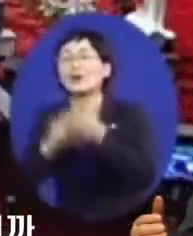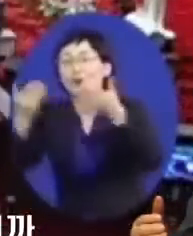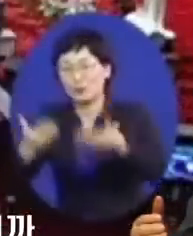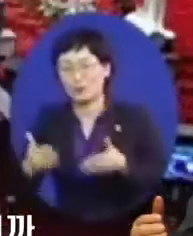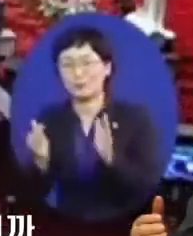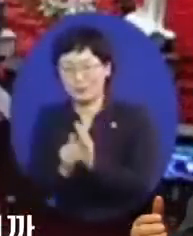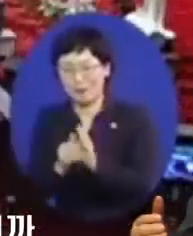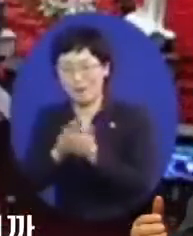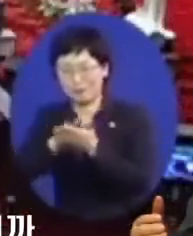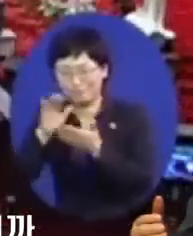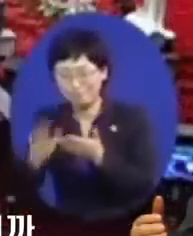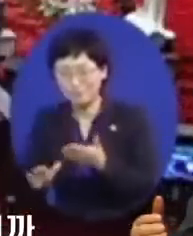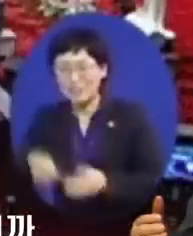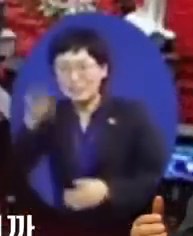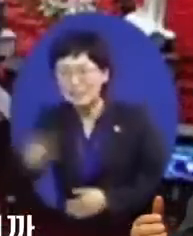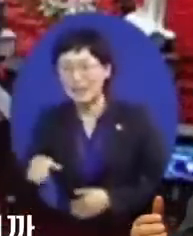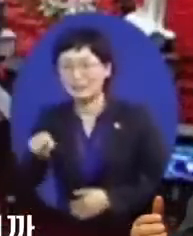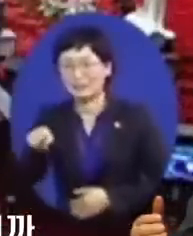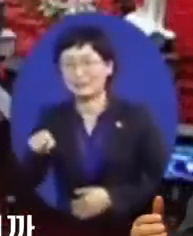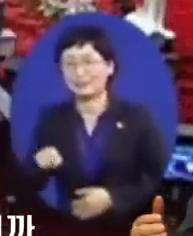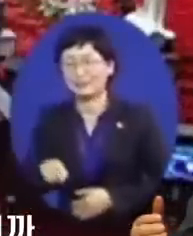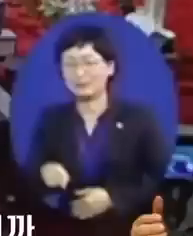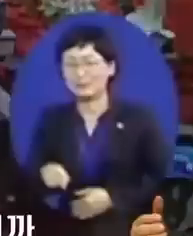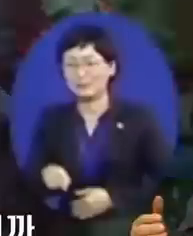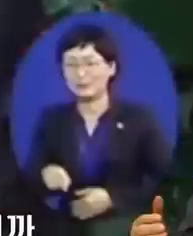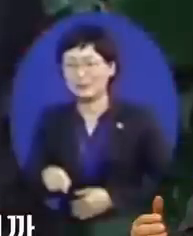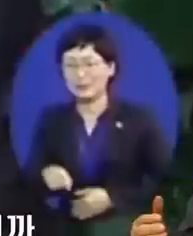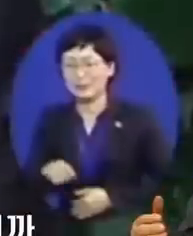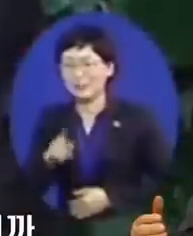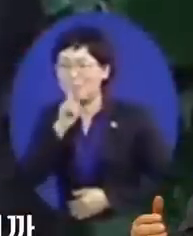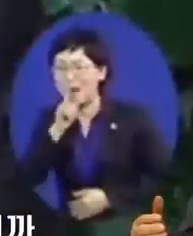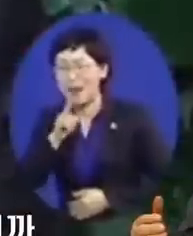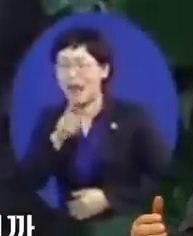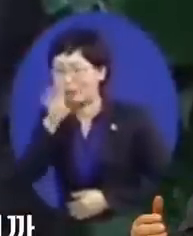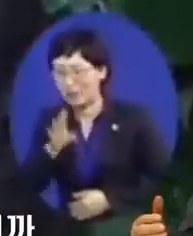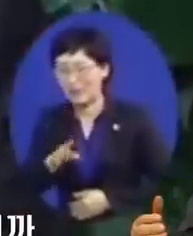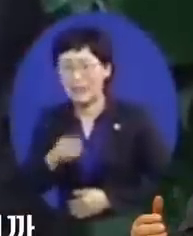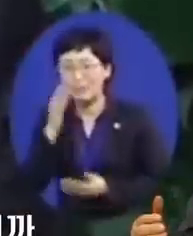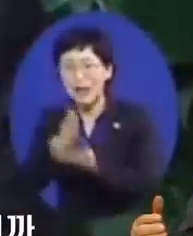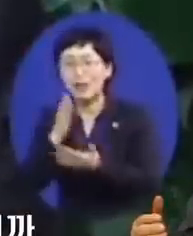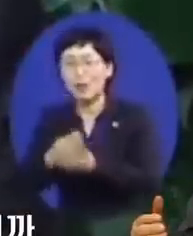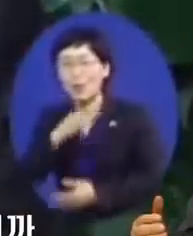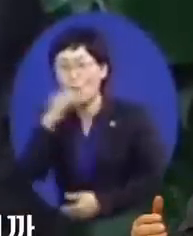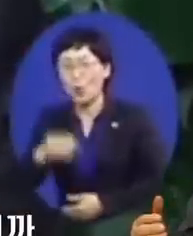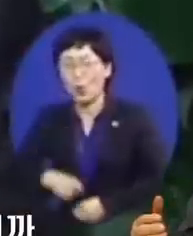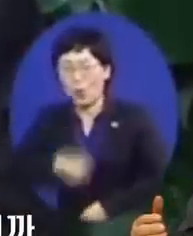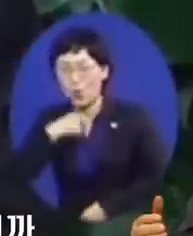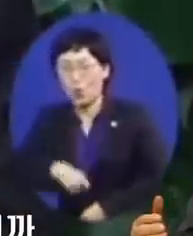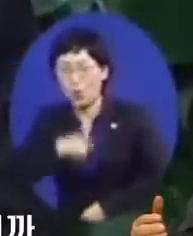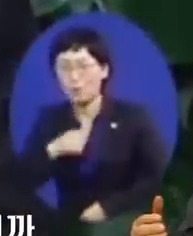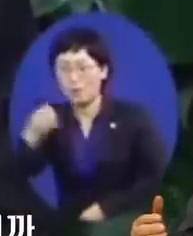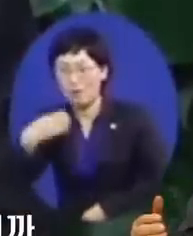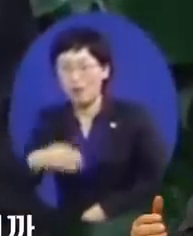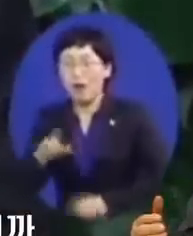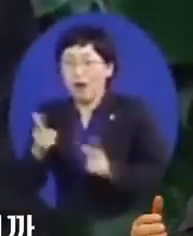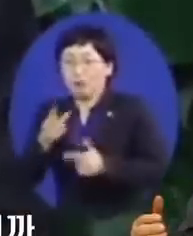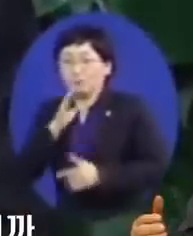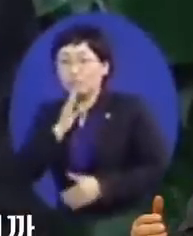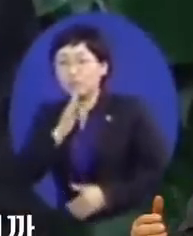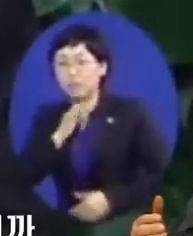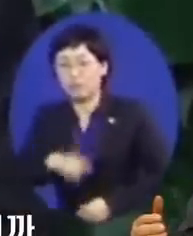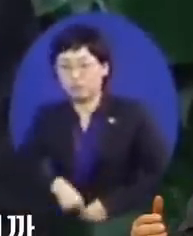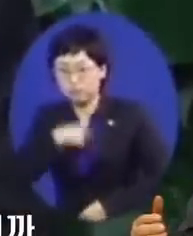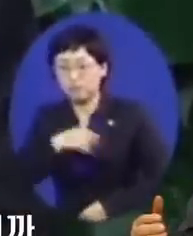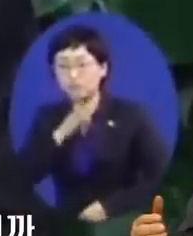주셨습니다. 야 이놈들아 그런 응틀이 같은 소리 하지 말고 바른 말을 해라. 바른 말이 그겁니다.